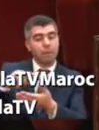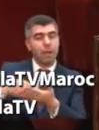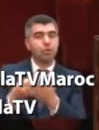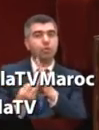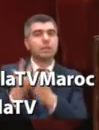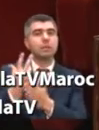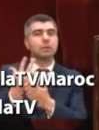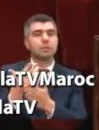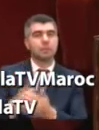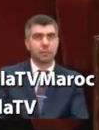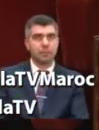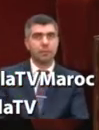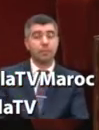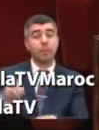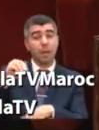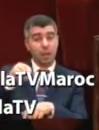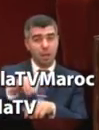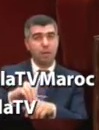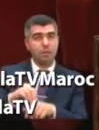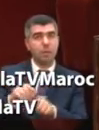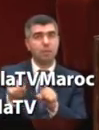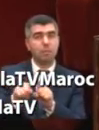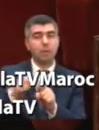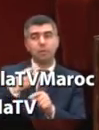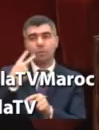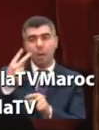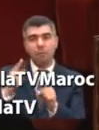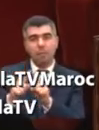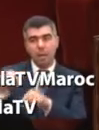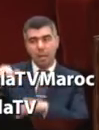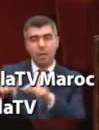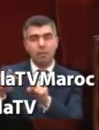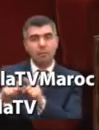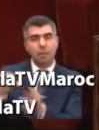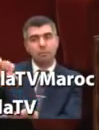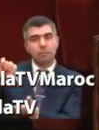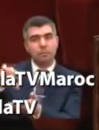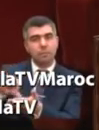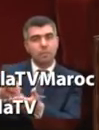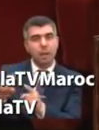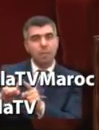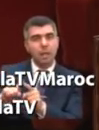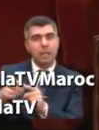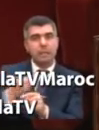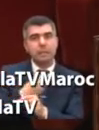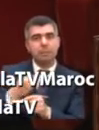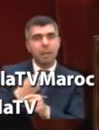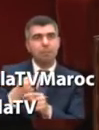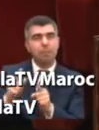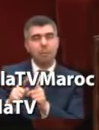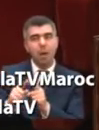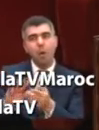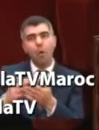كذلك كنعملوا العمليه ديال الضبط بين الاقاليم، تيكون واحد المركز الصحي عنده نقص كيعطيه مركز صحي اخر، إقليم عنده نقص